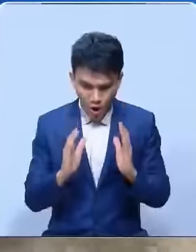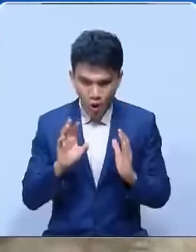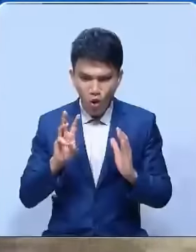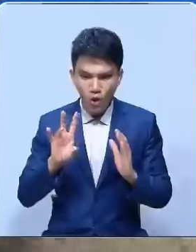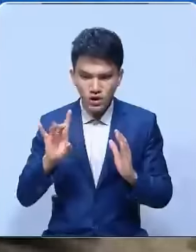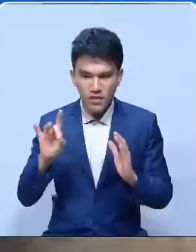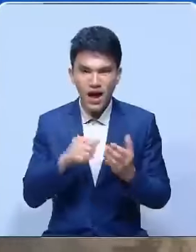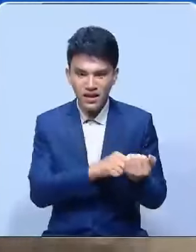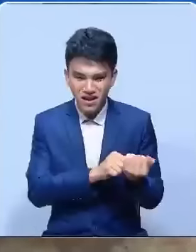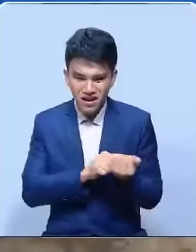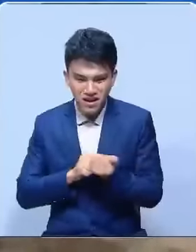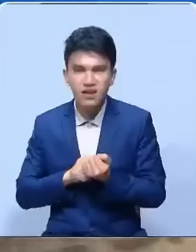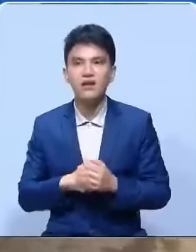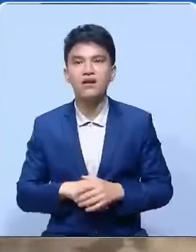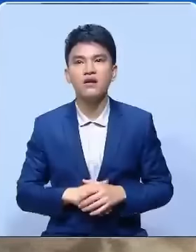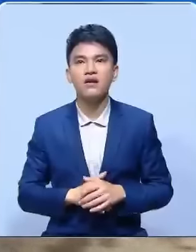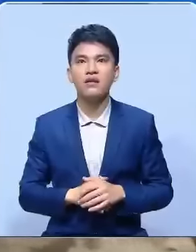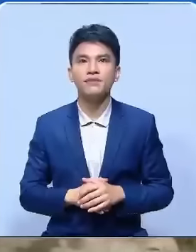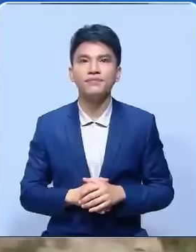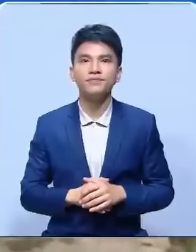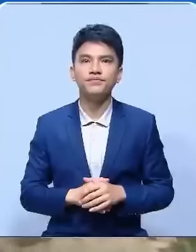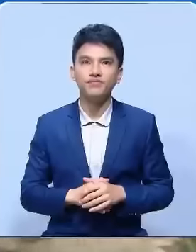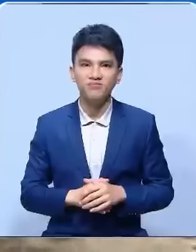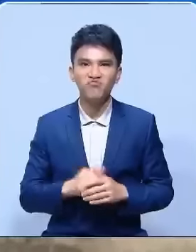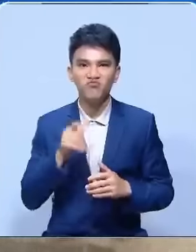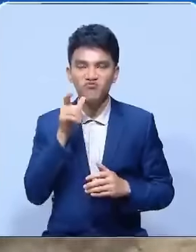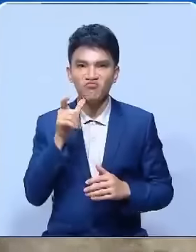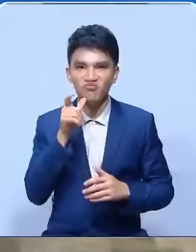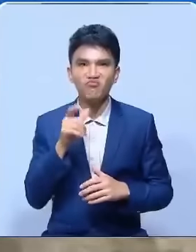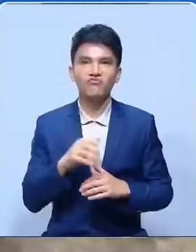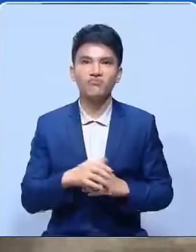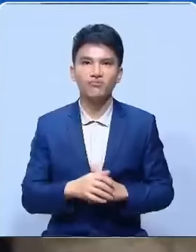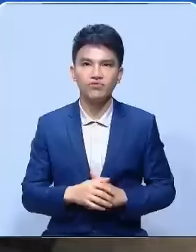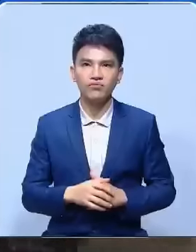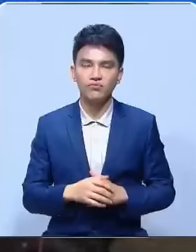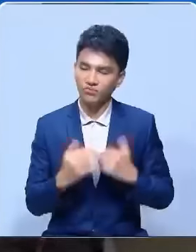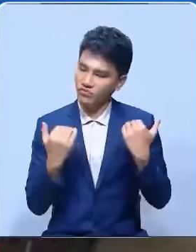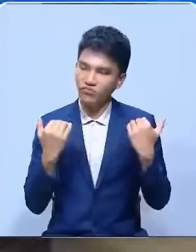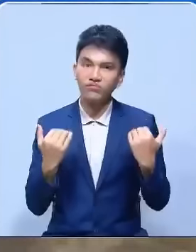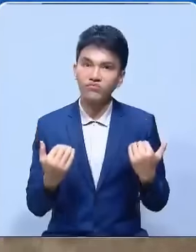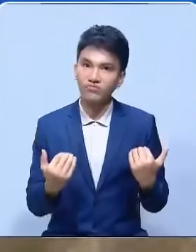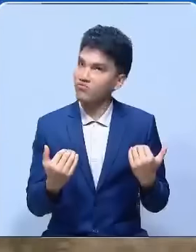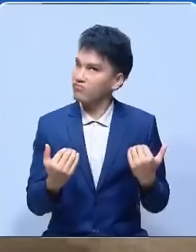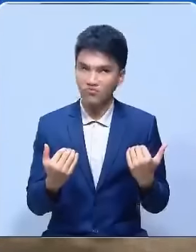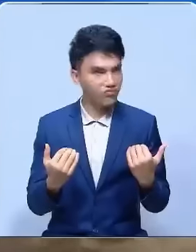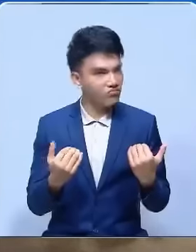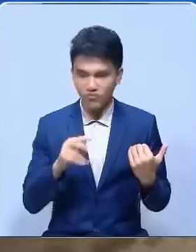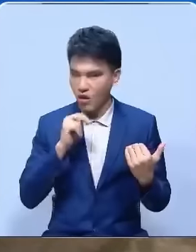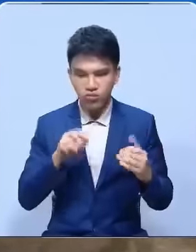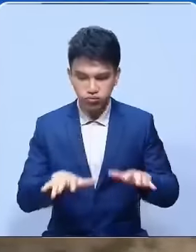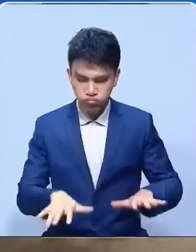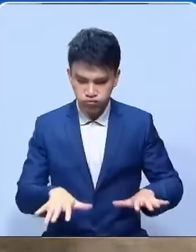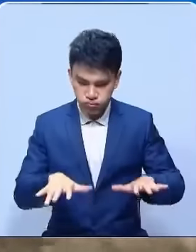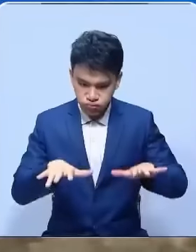6-8 คนดึงขึ้นรถบรรทุกอ่ะคุณผู้ชม ค่ะ เนี่ยมันใหญ่ขนาดนี้เลยอ่ะนะครับเนี่ยครั้งนี้เองเนี่ยก็เกือบไม่รอดนะเพราะว่าน้ำท่ว